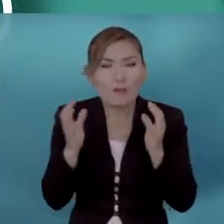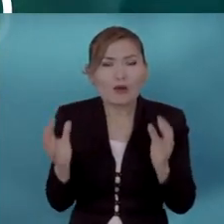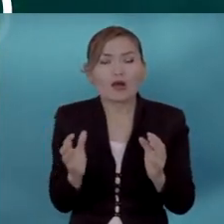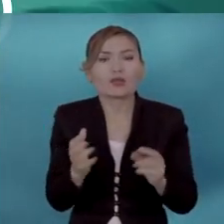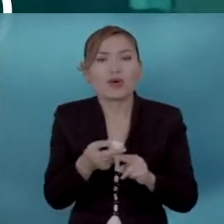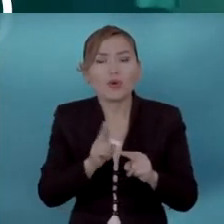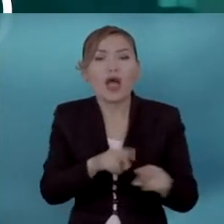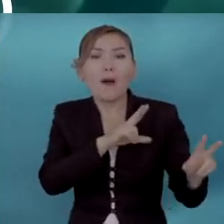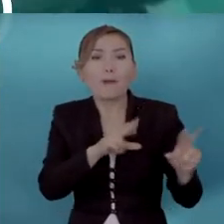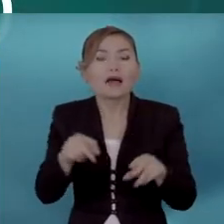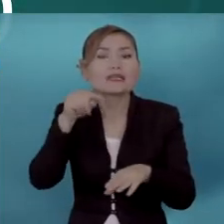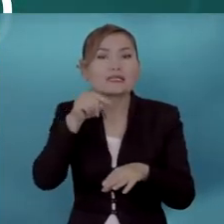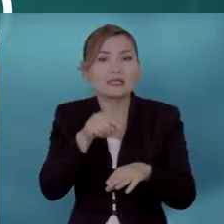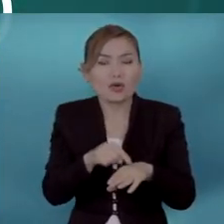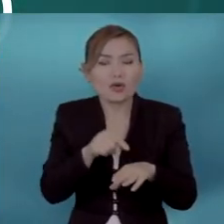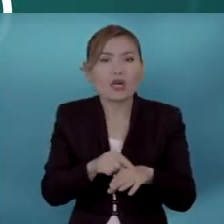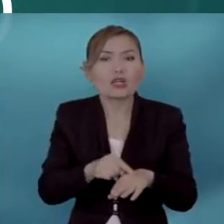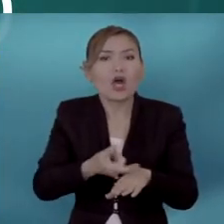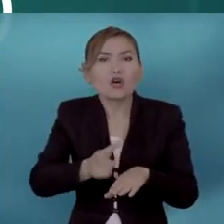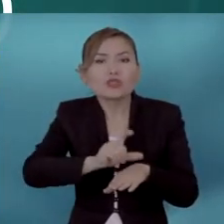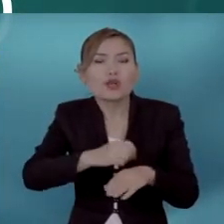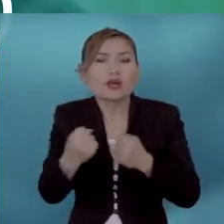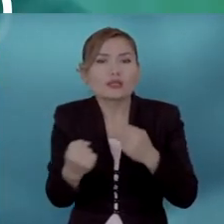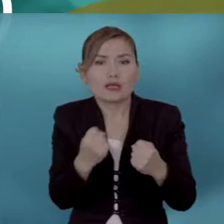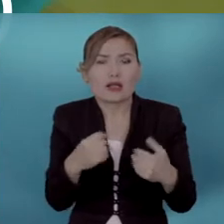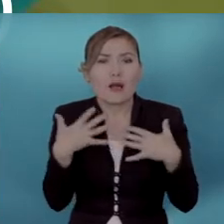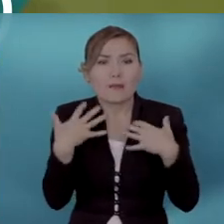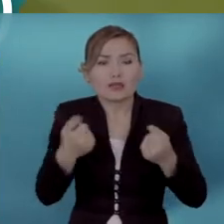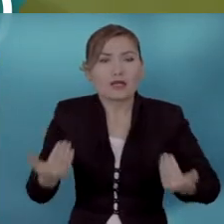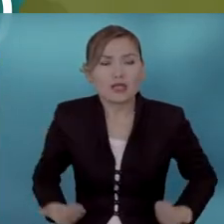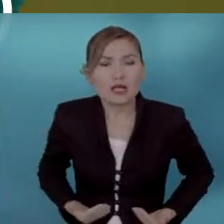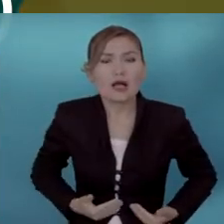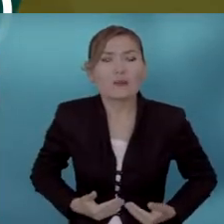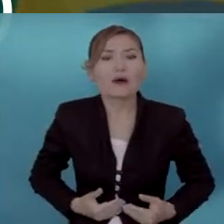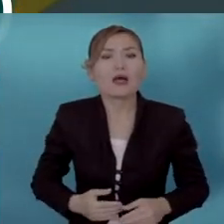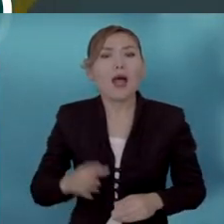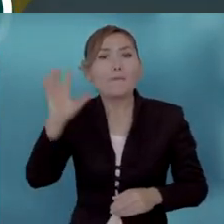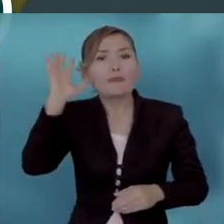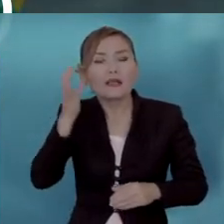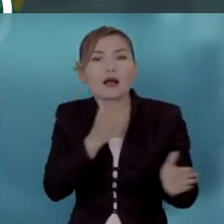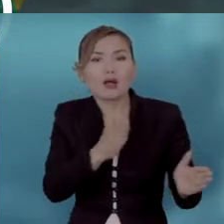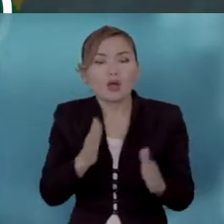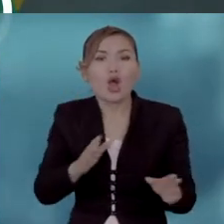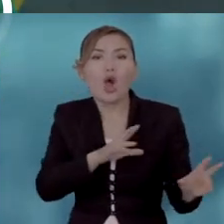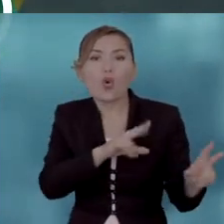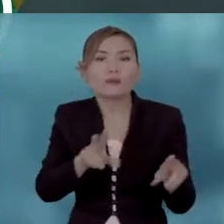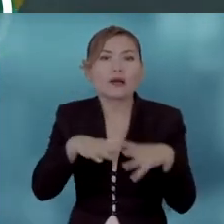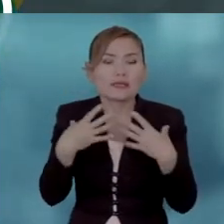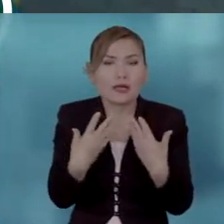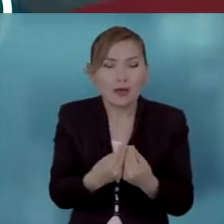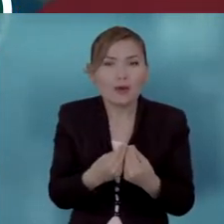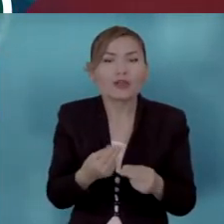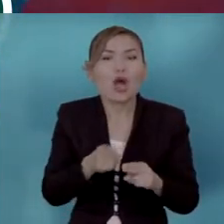мүшесі ретінде бақытты сезіну, зор денсаулық, психологиялық бірқалыптылық, отбасылық береке, өнімді еңбек